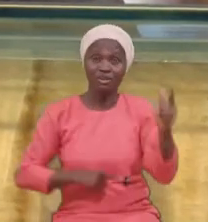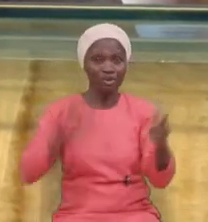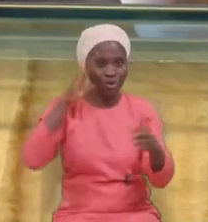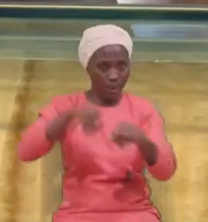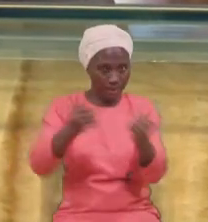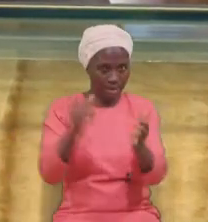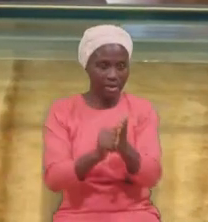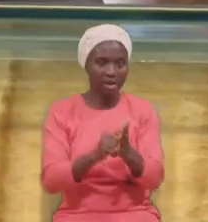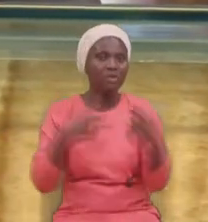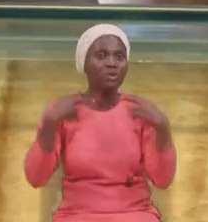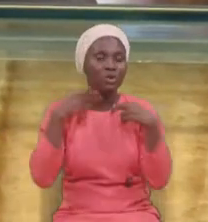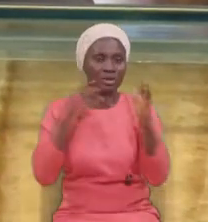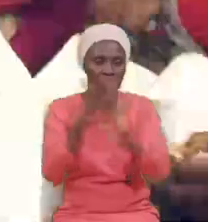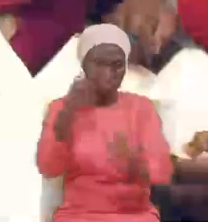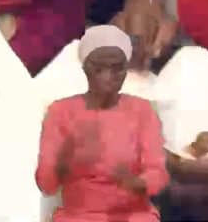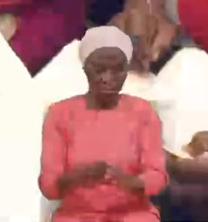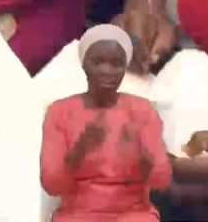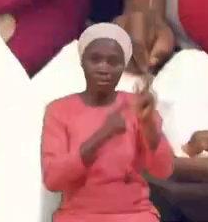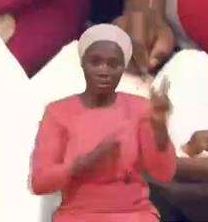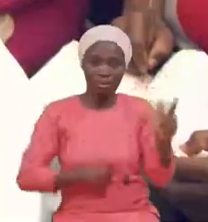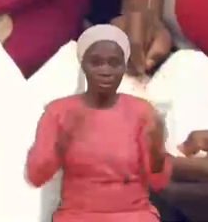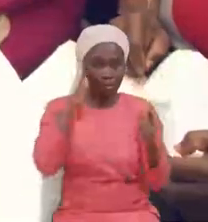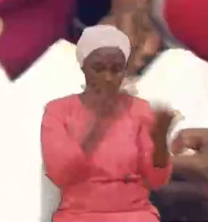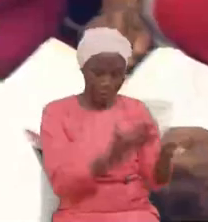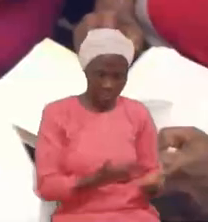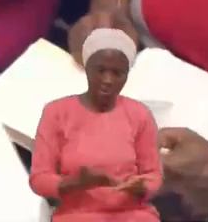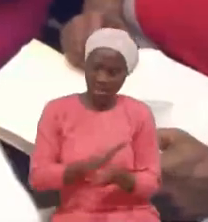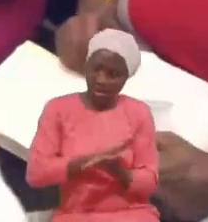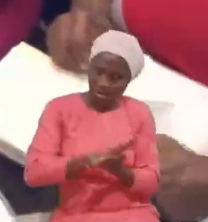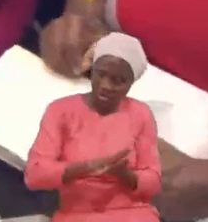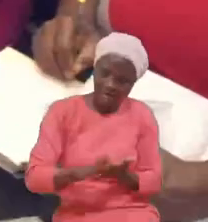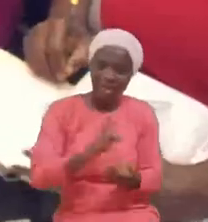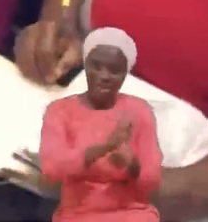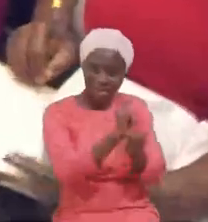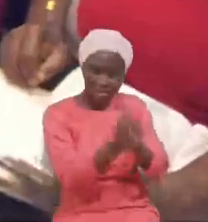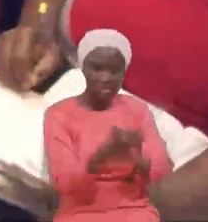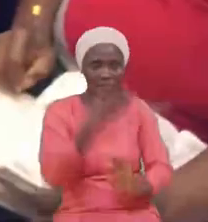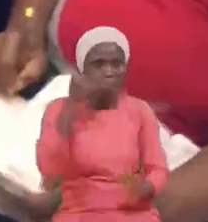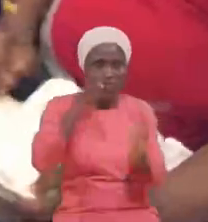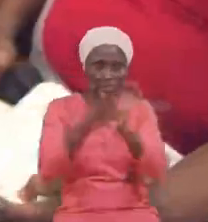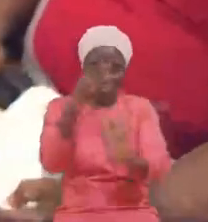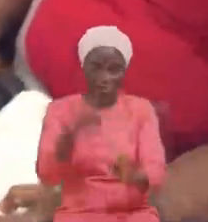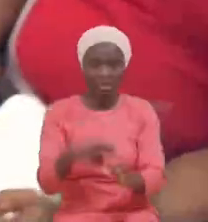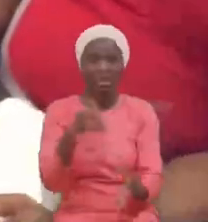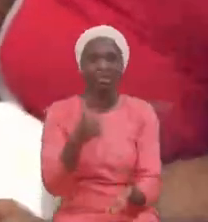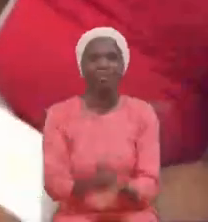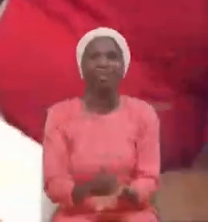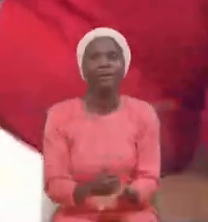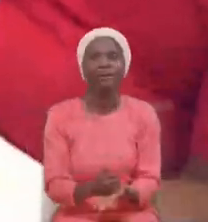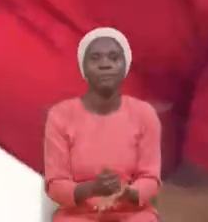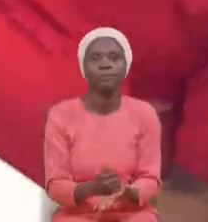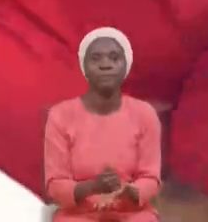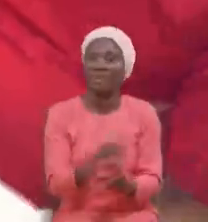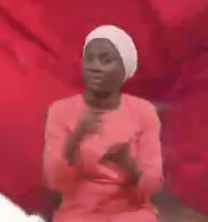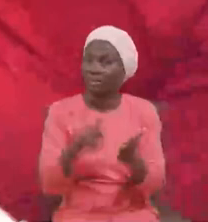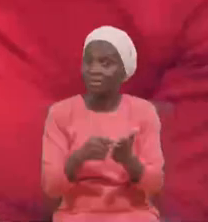aujourd'hui, le Seigneur va briser ce jour-là. Le Seigneur va apporter la purification. Il va apporter le changement dans votre vie